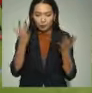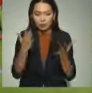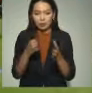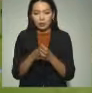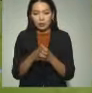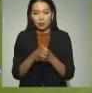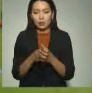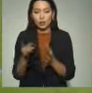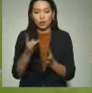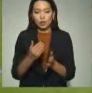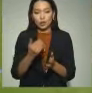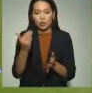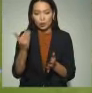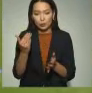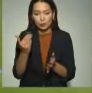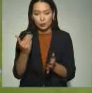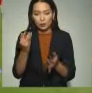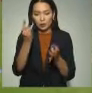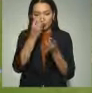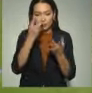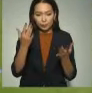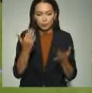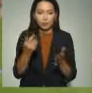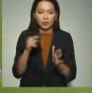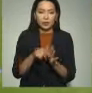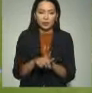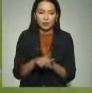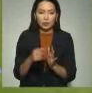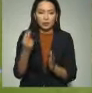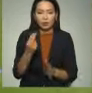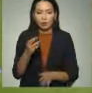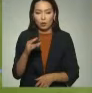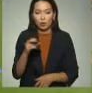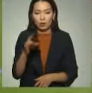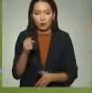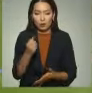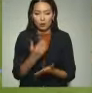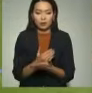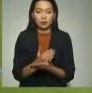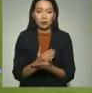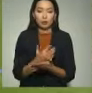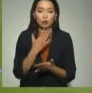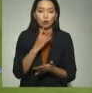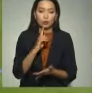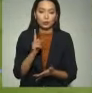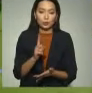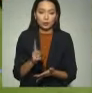және де республикаға қарайтын. Ол оның ішінде Астана опера, ұлттық музей,